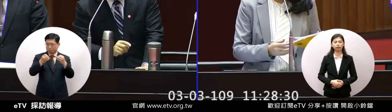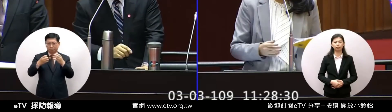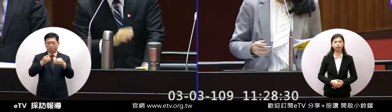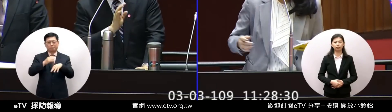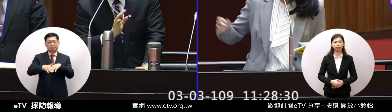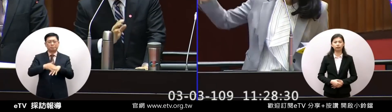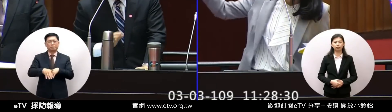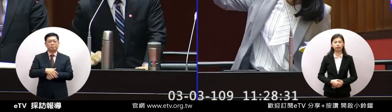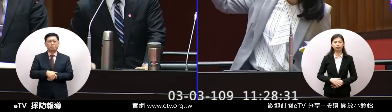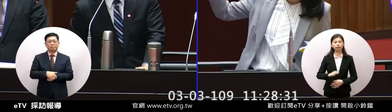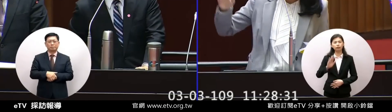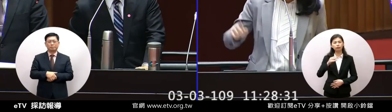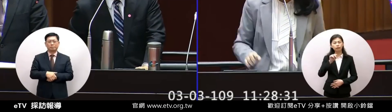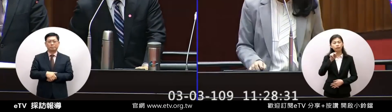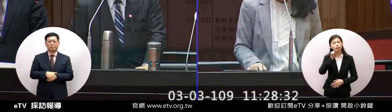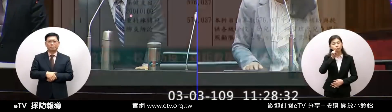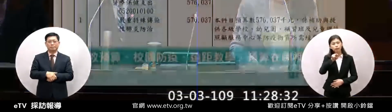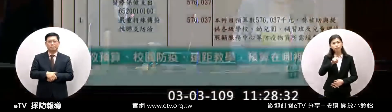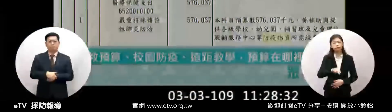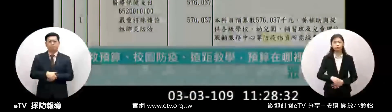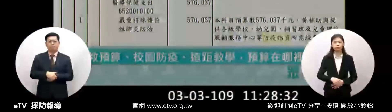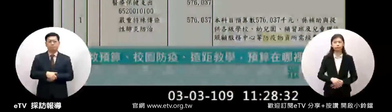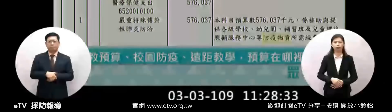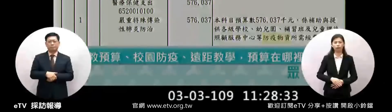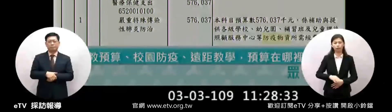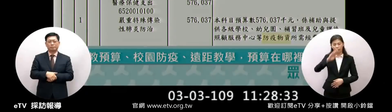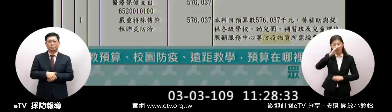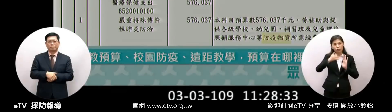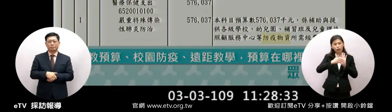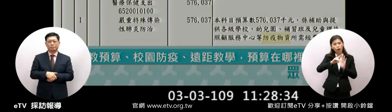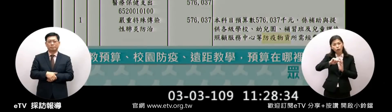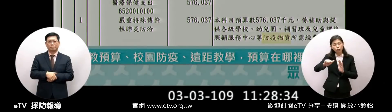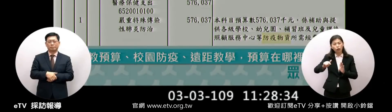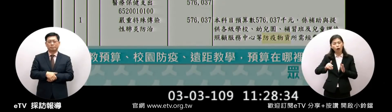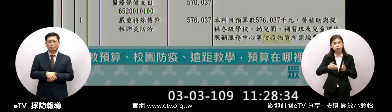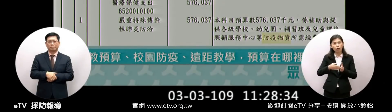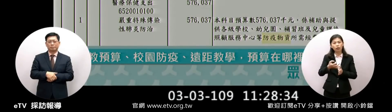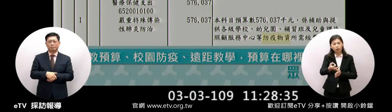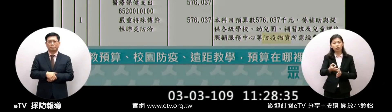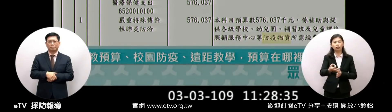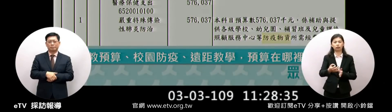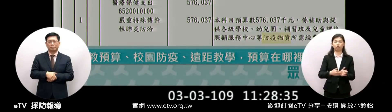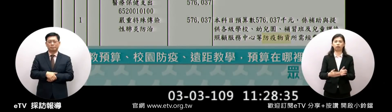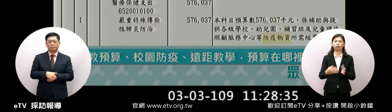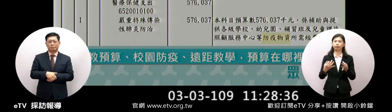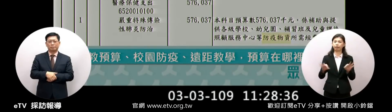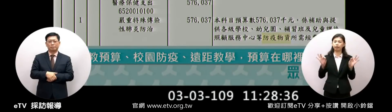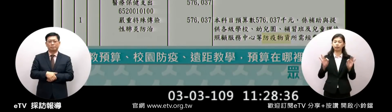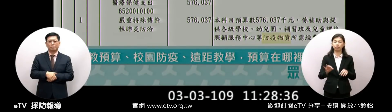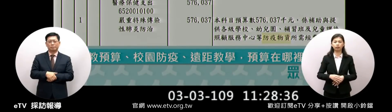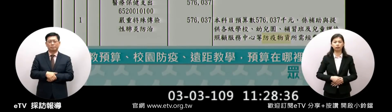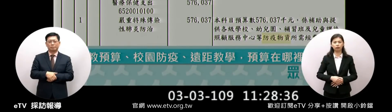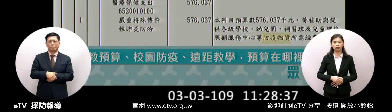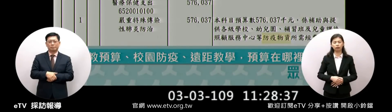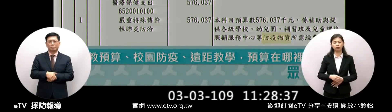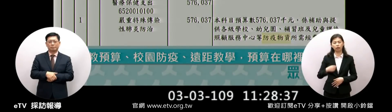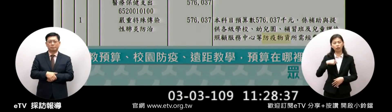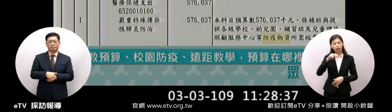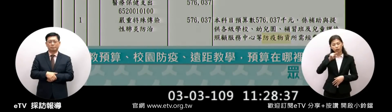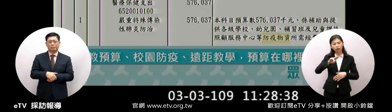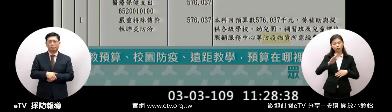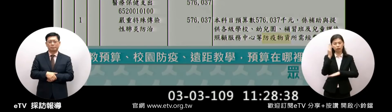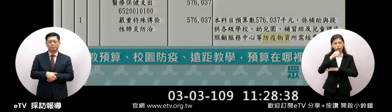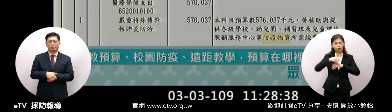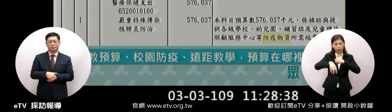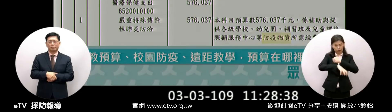更详细。 是，但是院长你看哦，他只有写防疫物资所需经费哦。我今天看到有一些部会，我就不讲哪一些部